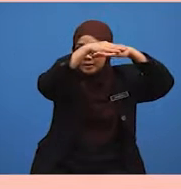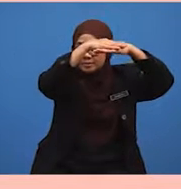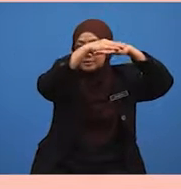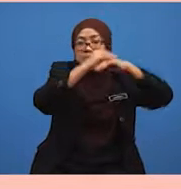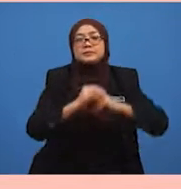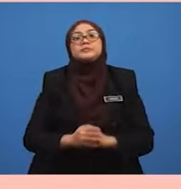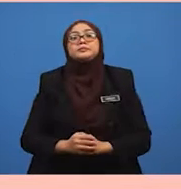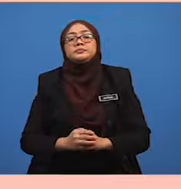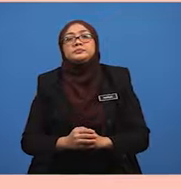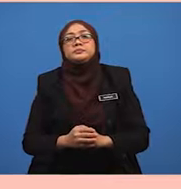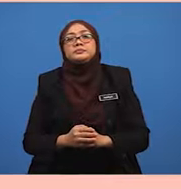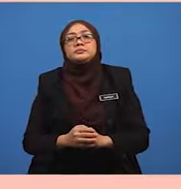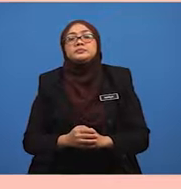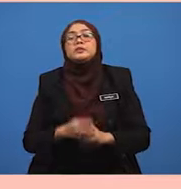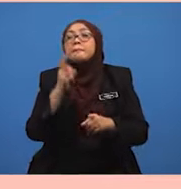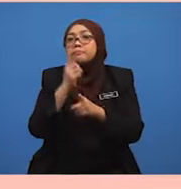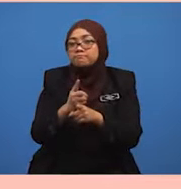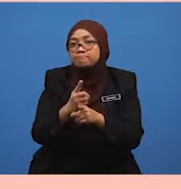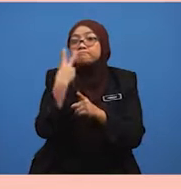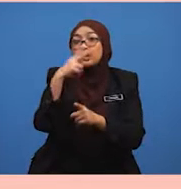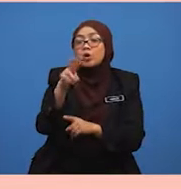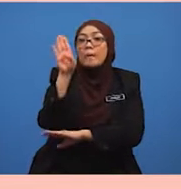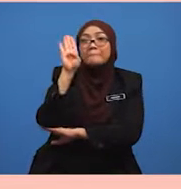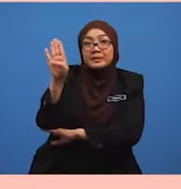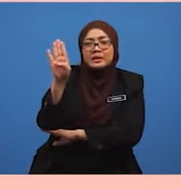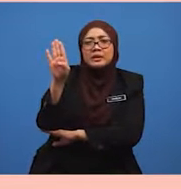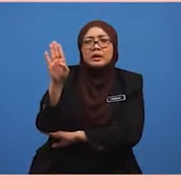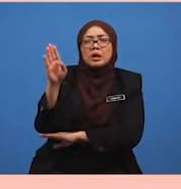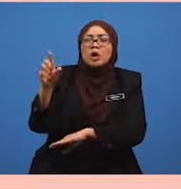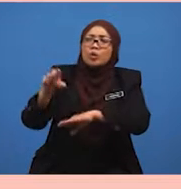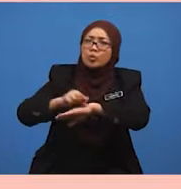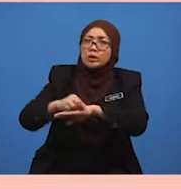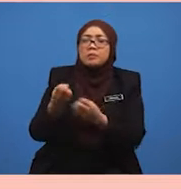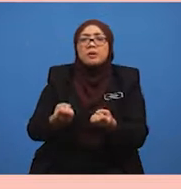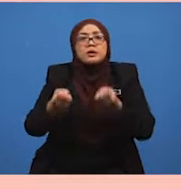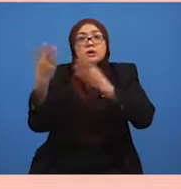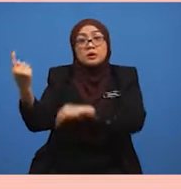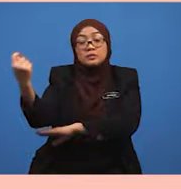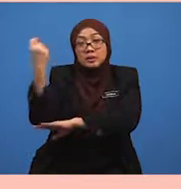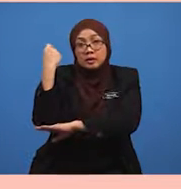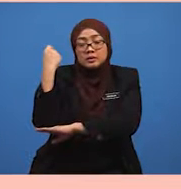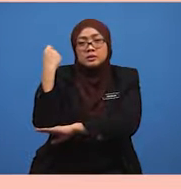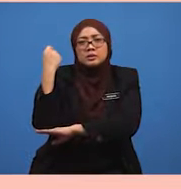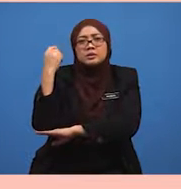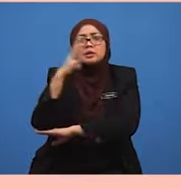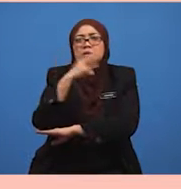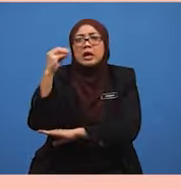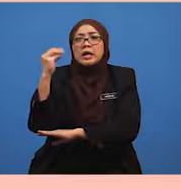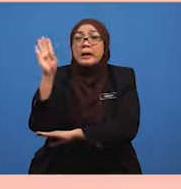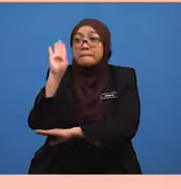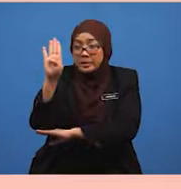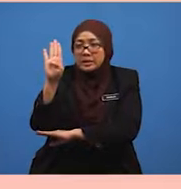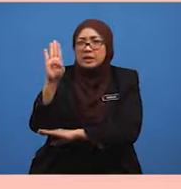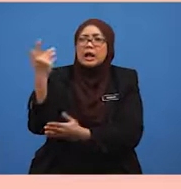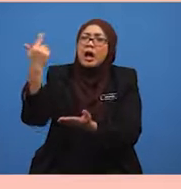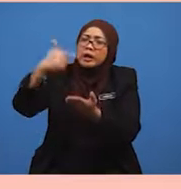B memerlukan lebih banyak tenaga dan lebih memenatkan. Oleh itu,